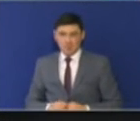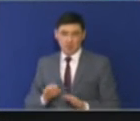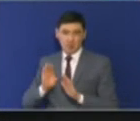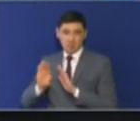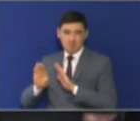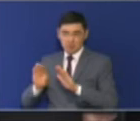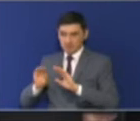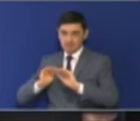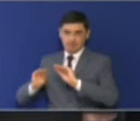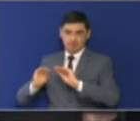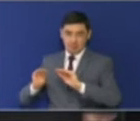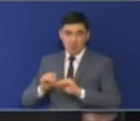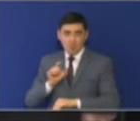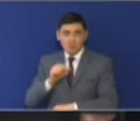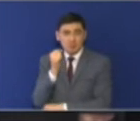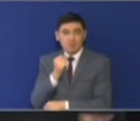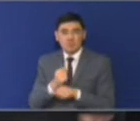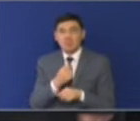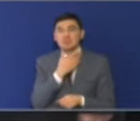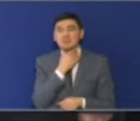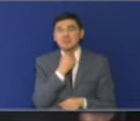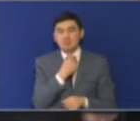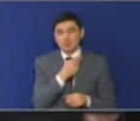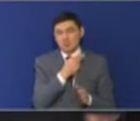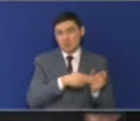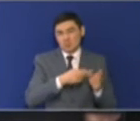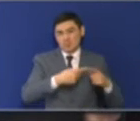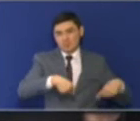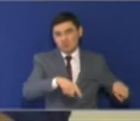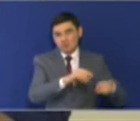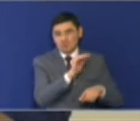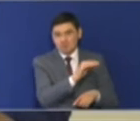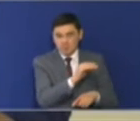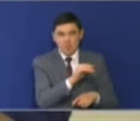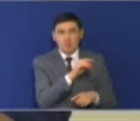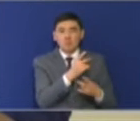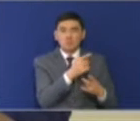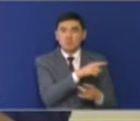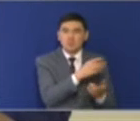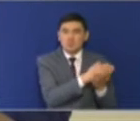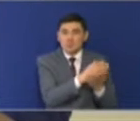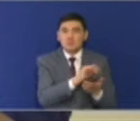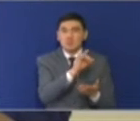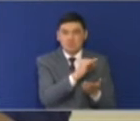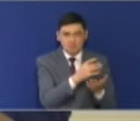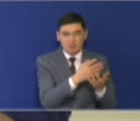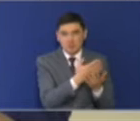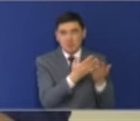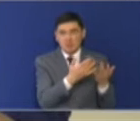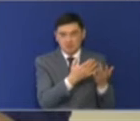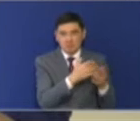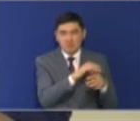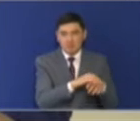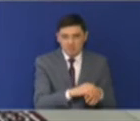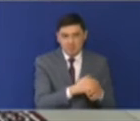сотрудники музея обратились за помощью в семейское отделение железной дороги, чтобы взять материалы о развитии железнодорожной отрасли за